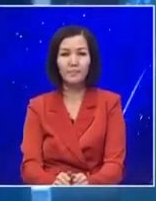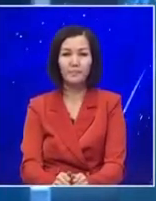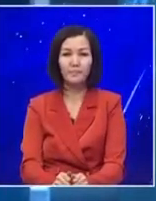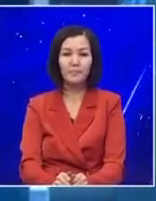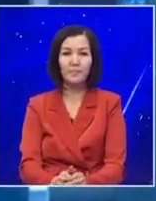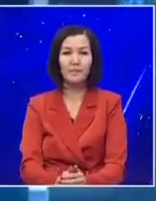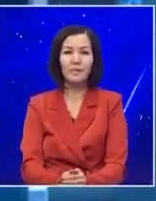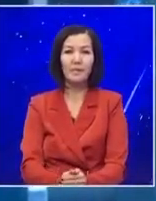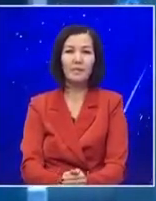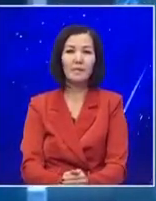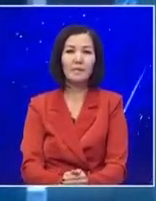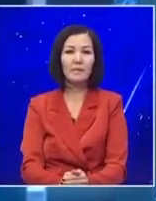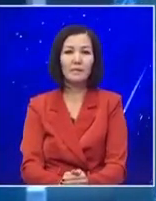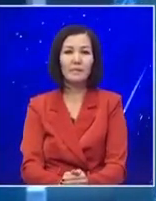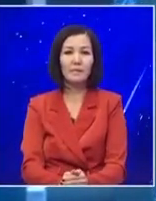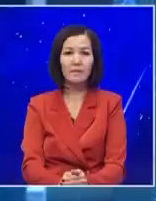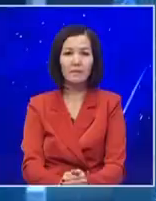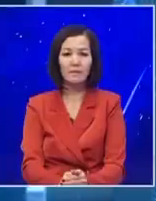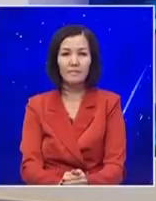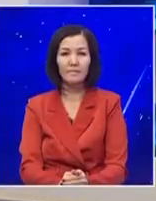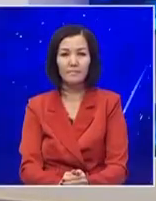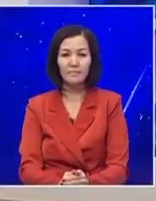ЖТСУ, Талдыкурган.